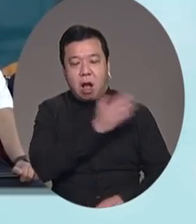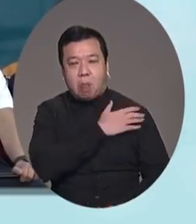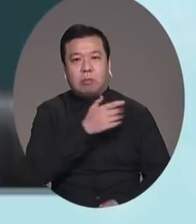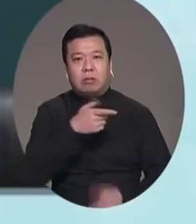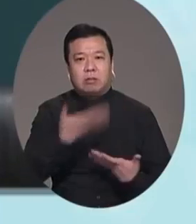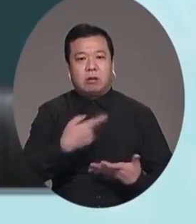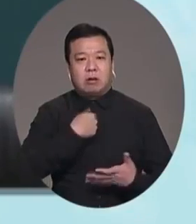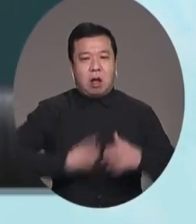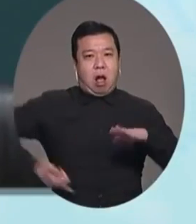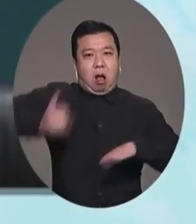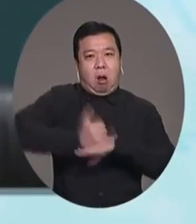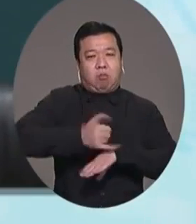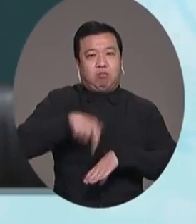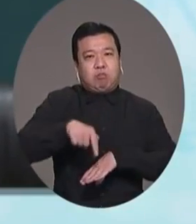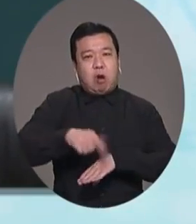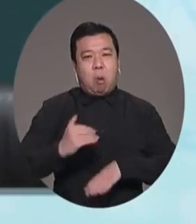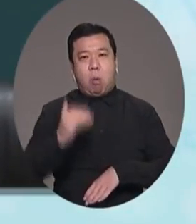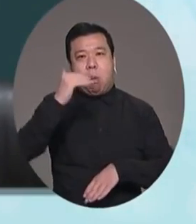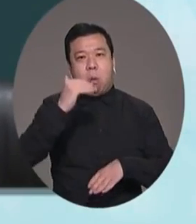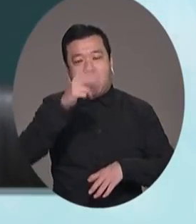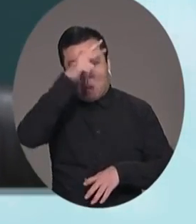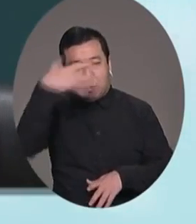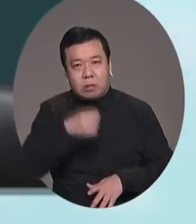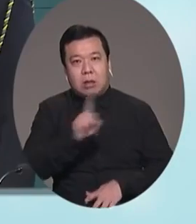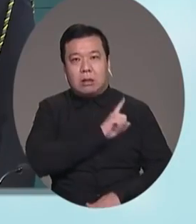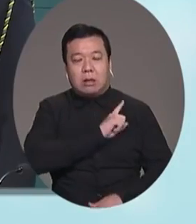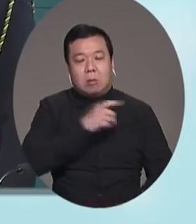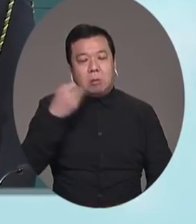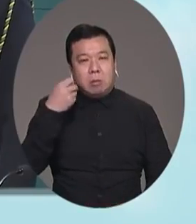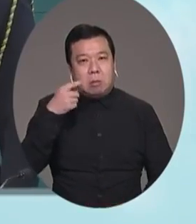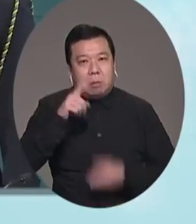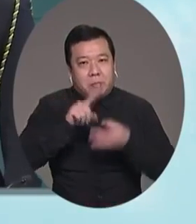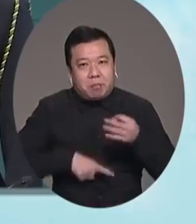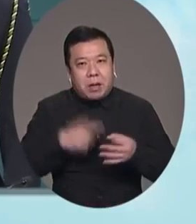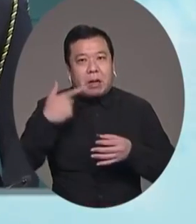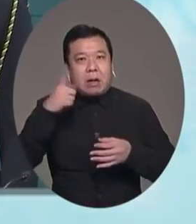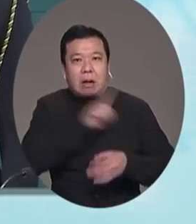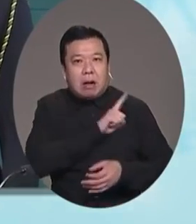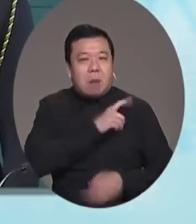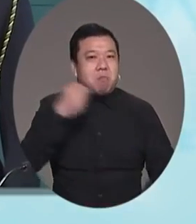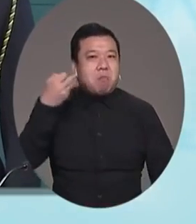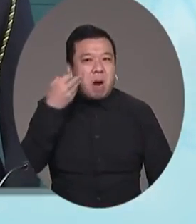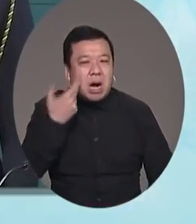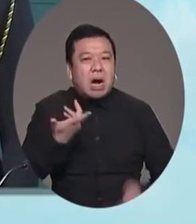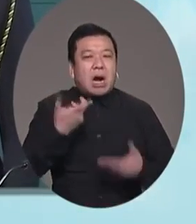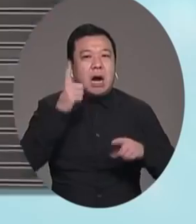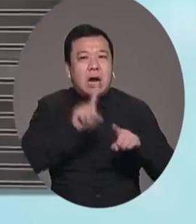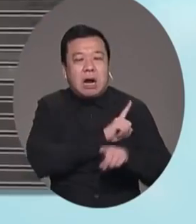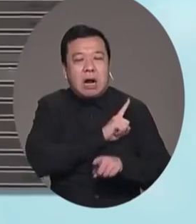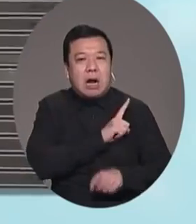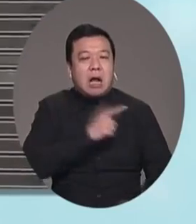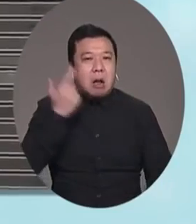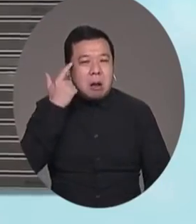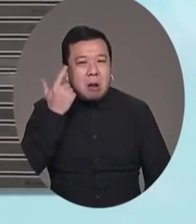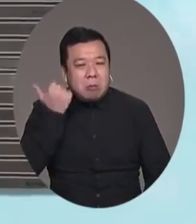做到我们这样高级官员，其实最重要是自己的名声，无论是啱好不啱好，总之被人这样在报